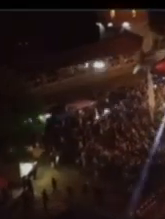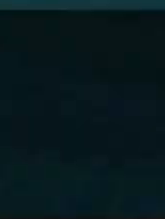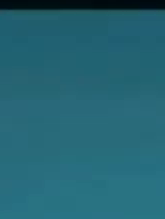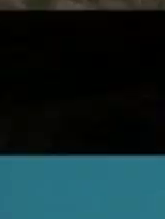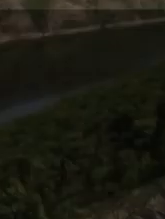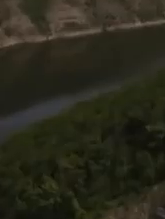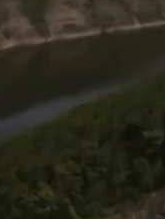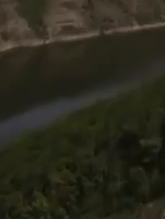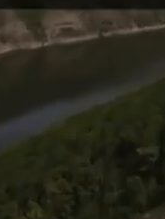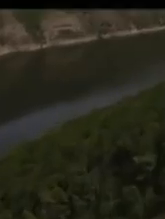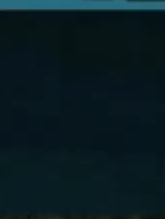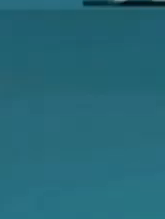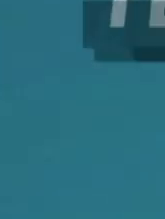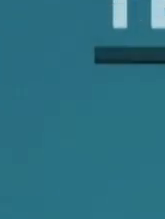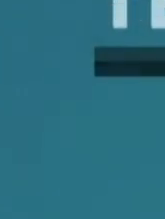Музика